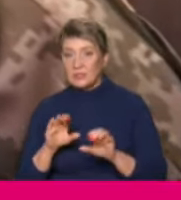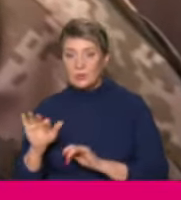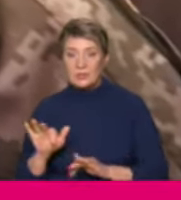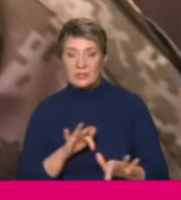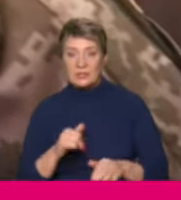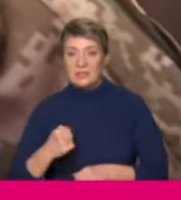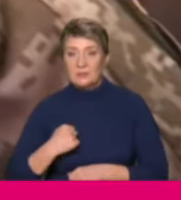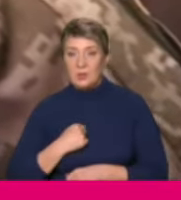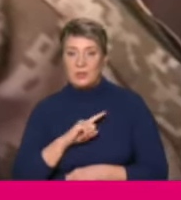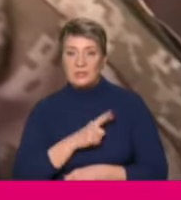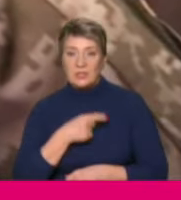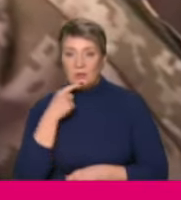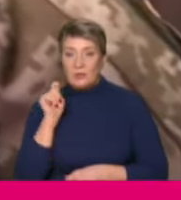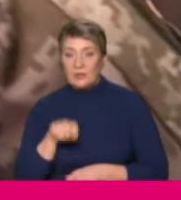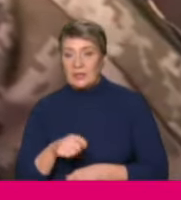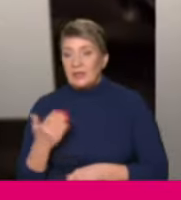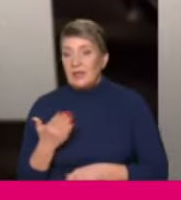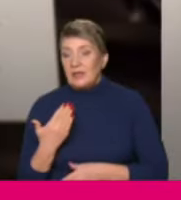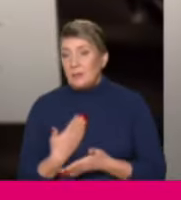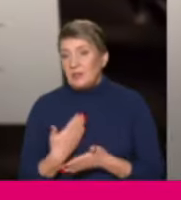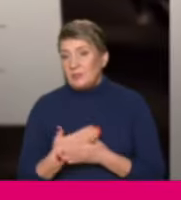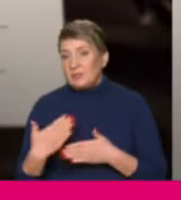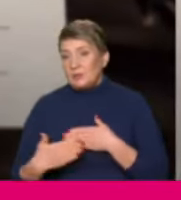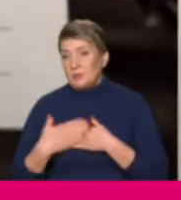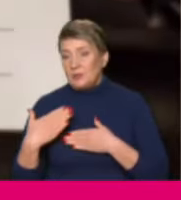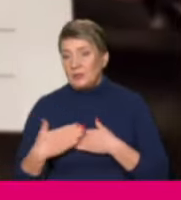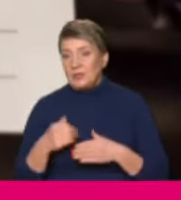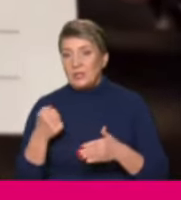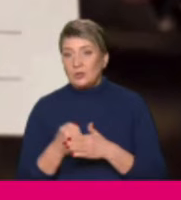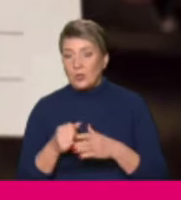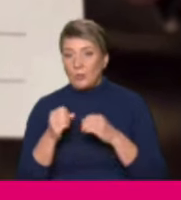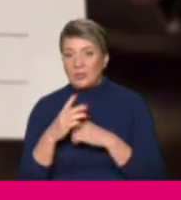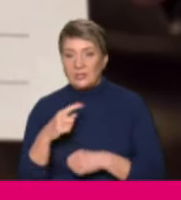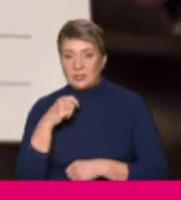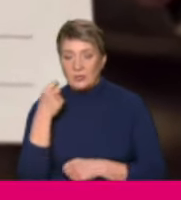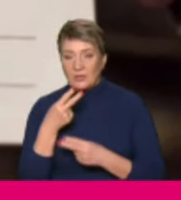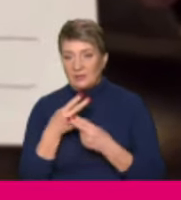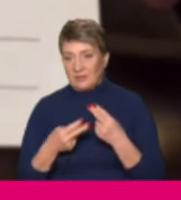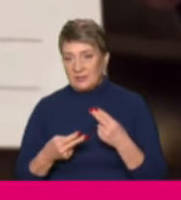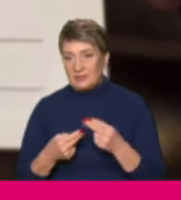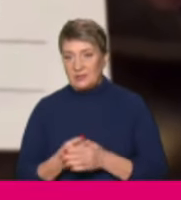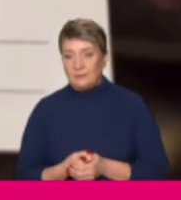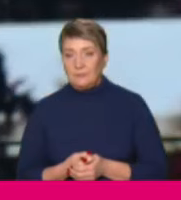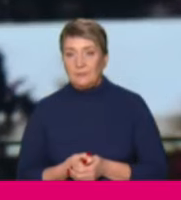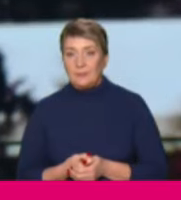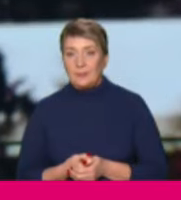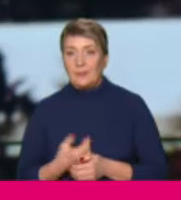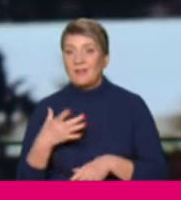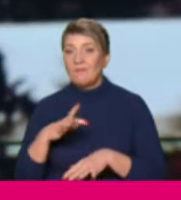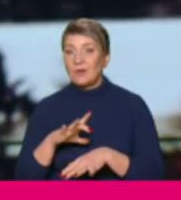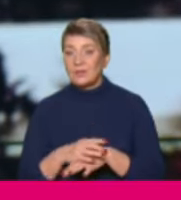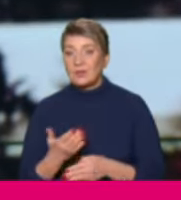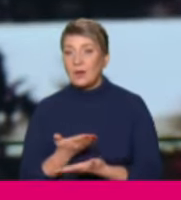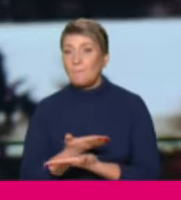Збройних сил України, яка передбачає покарання до 15 років в'язниці. Я так трохи не зрозумів. Тобто, фактично, в публічній